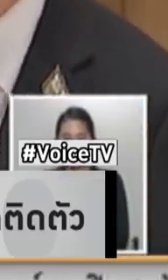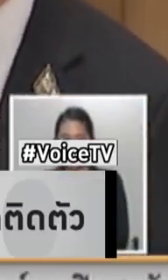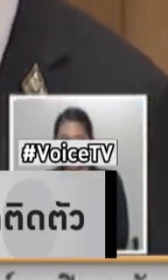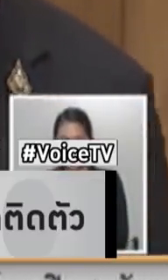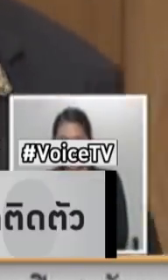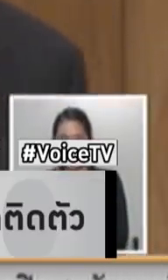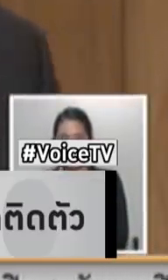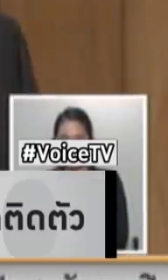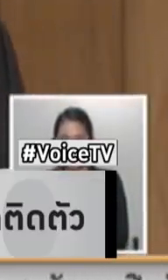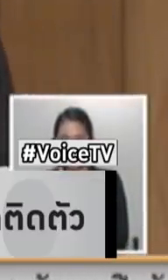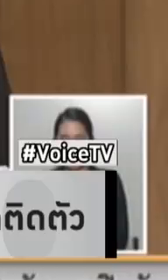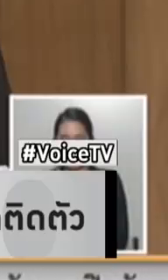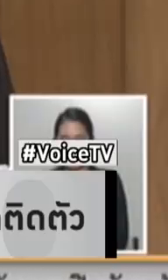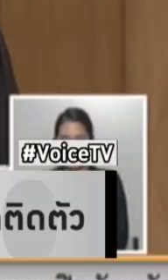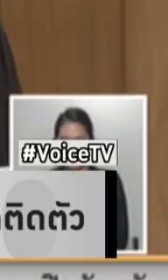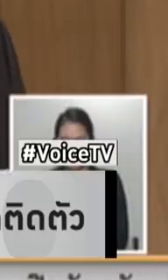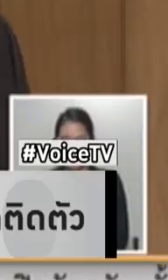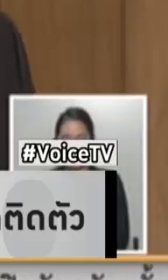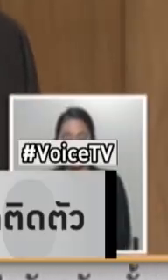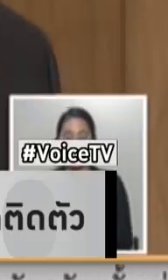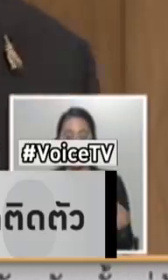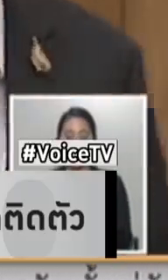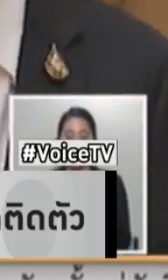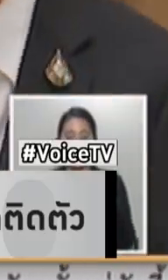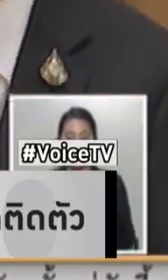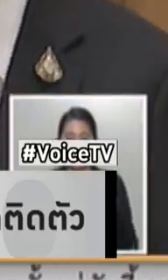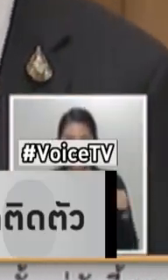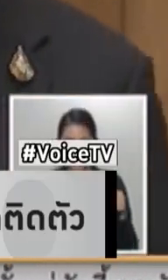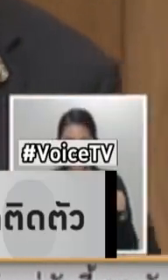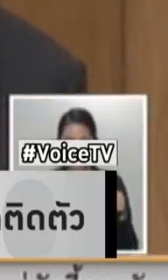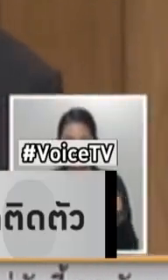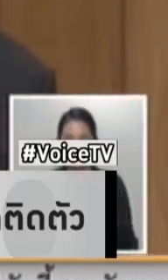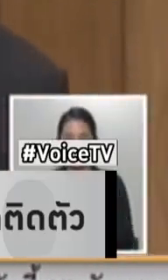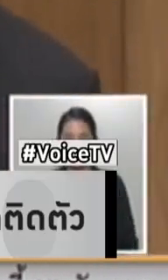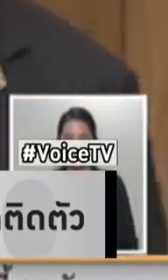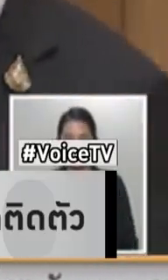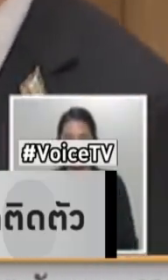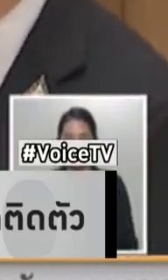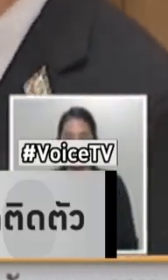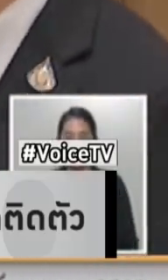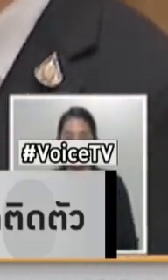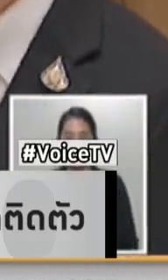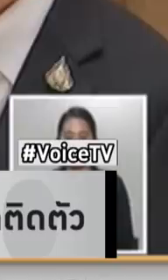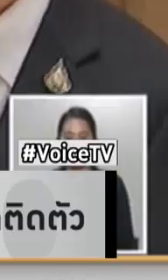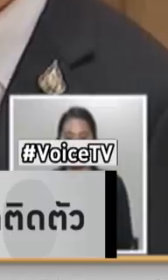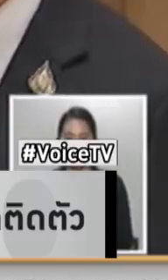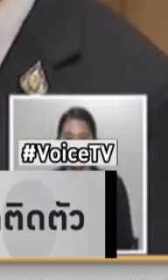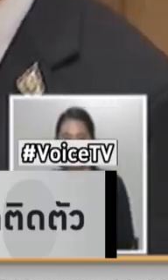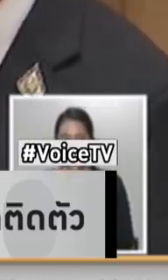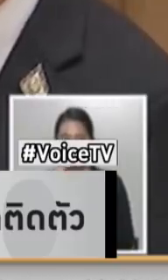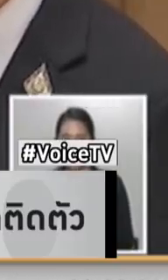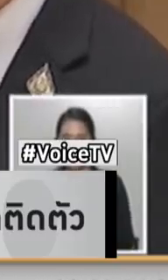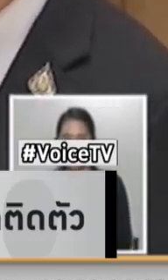เจ็ดวันไปเยี่ยมพี่น้องประชาชนทุกภาคเขาลำบากกันอยู่ไปเยี่ยมที่อุบลราชธานีเห็นน้ำตาชาวบ้านแล้วนะที่เป็นตัวแทนของคนไทยทั้งช